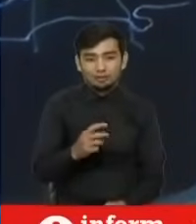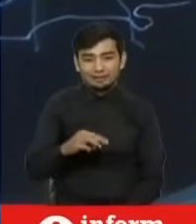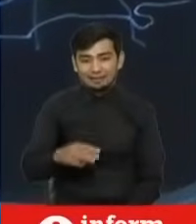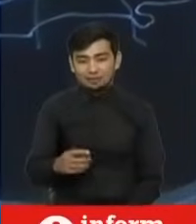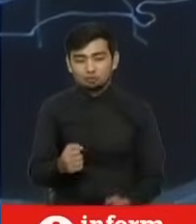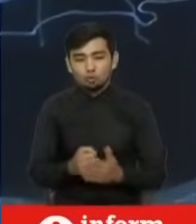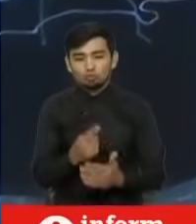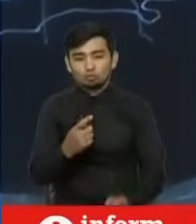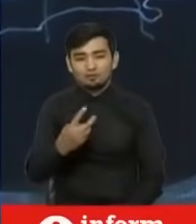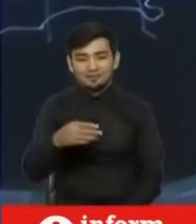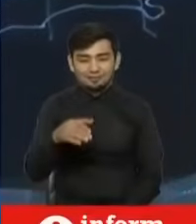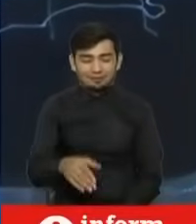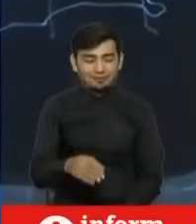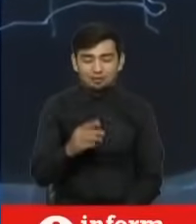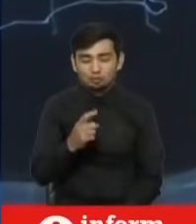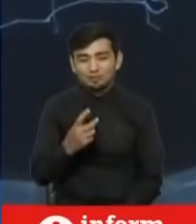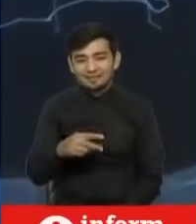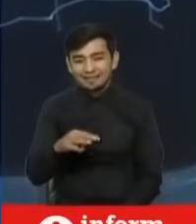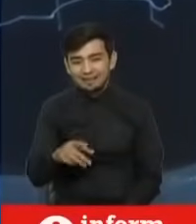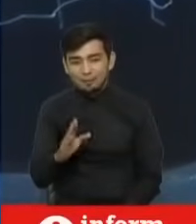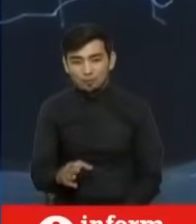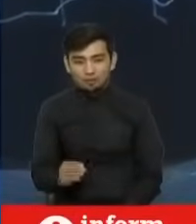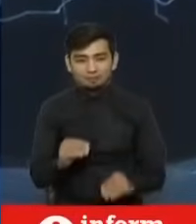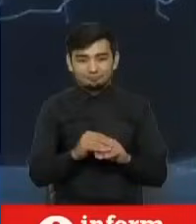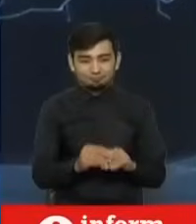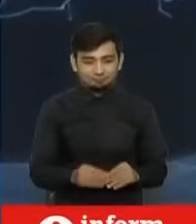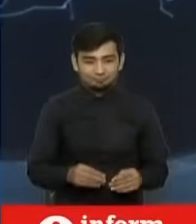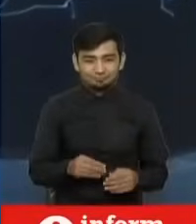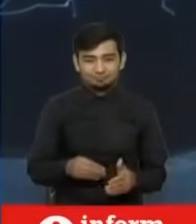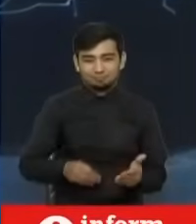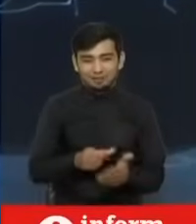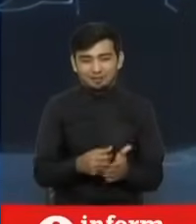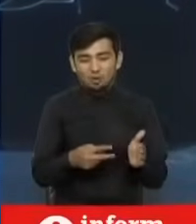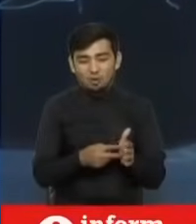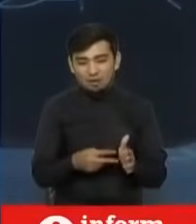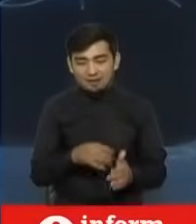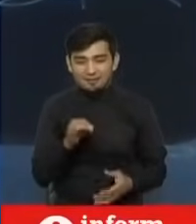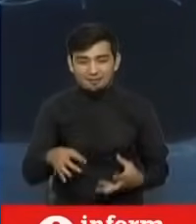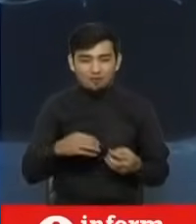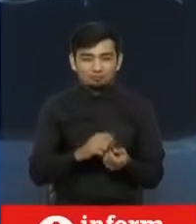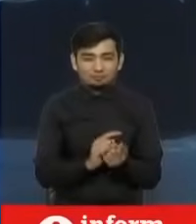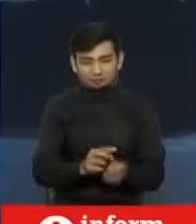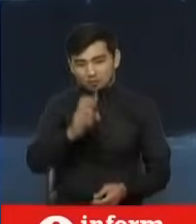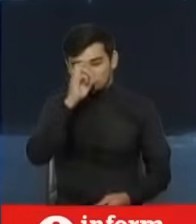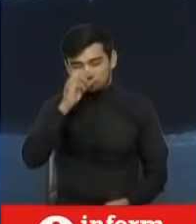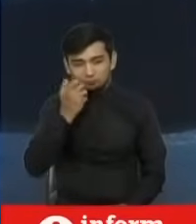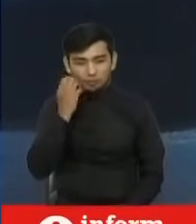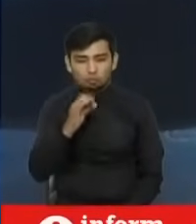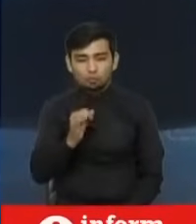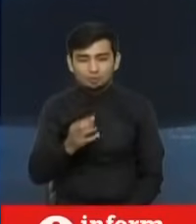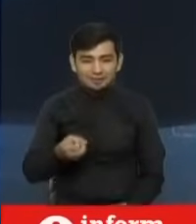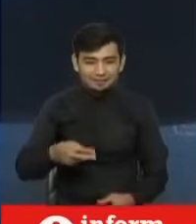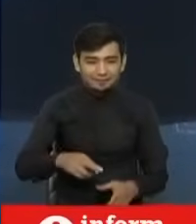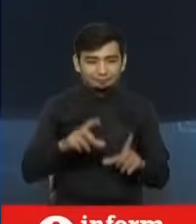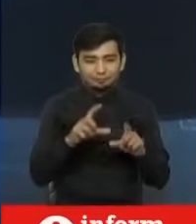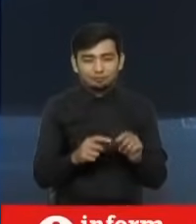120 увеличение тарифа поддержали депутаты городского маслихата это позволит снизить сумму государственных субсидий до 7